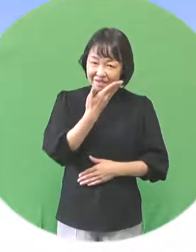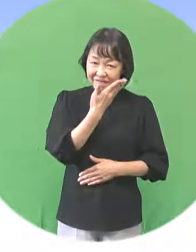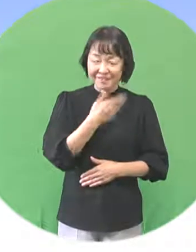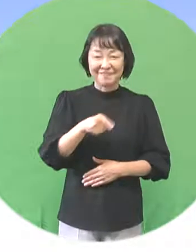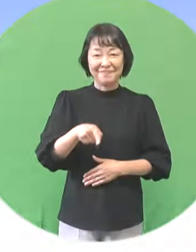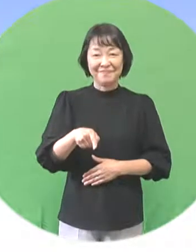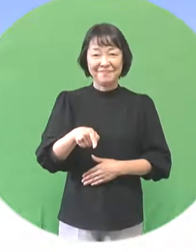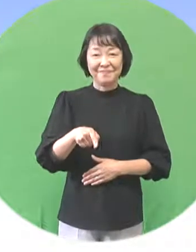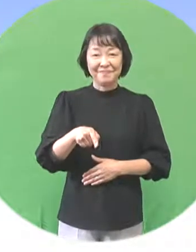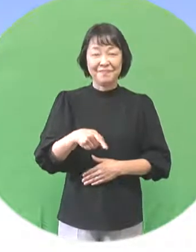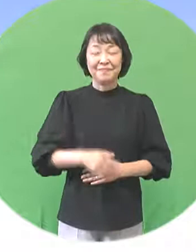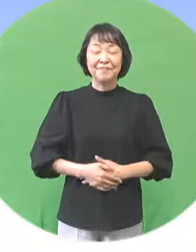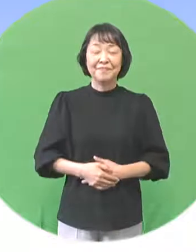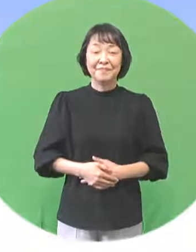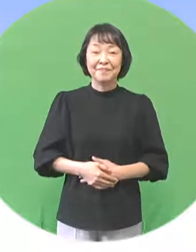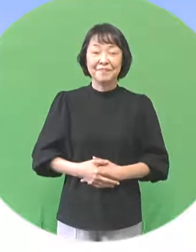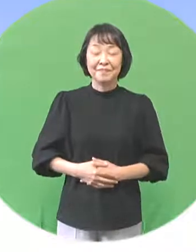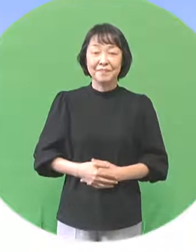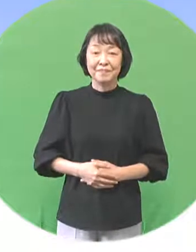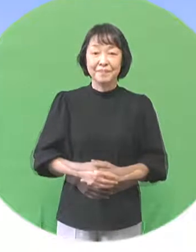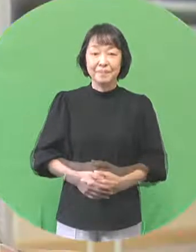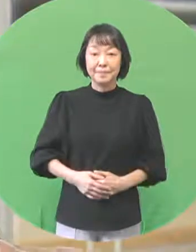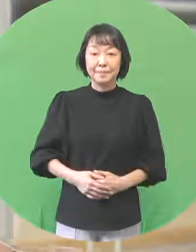重要だと思っています。